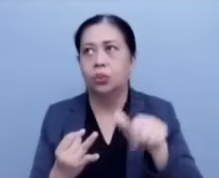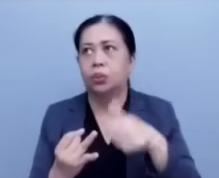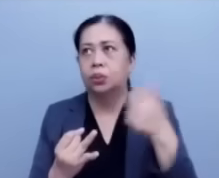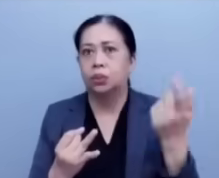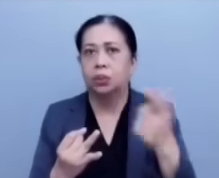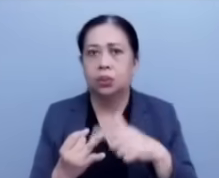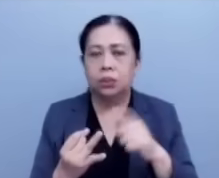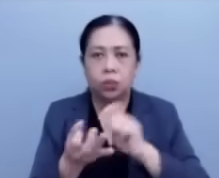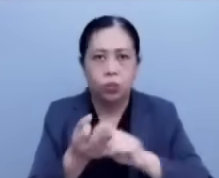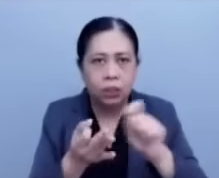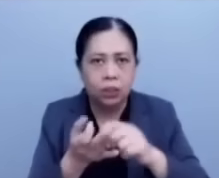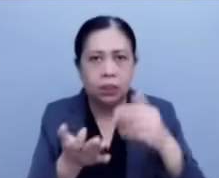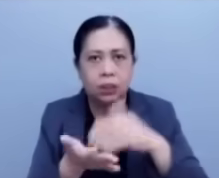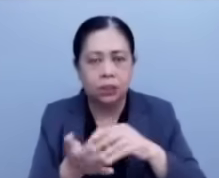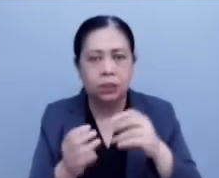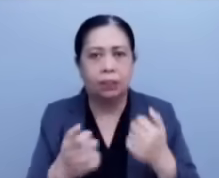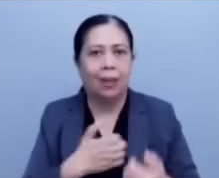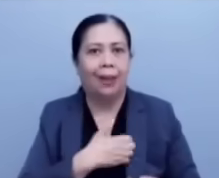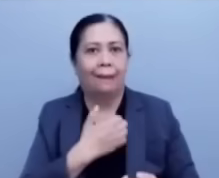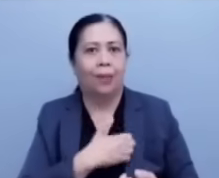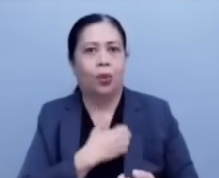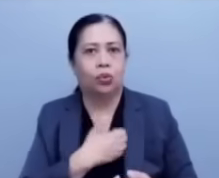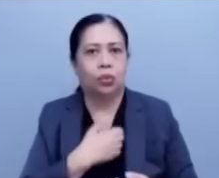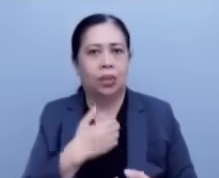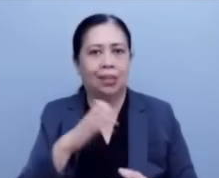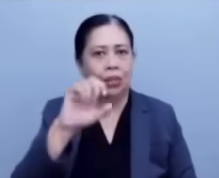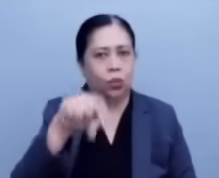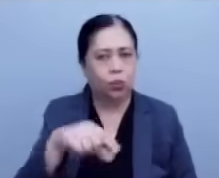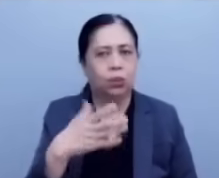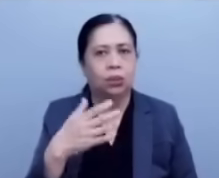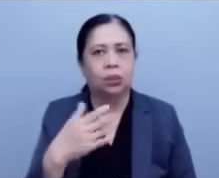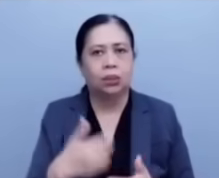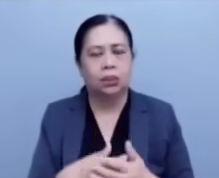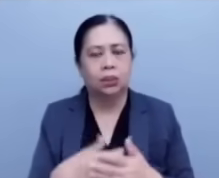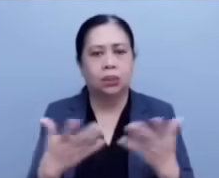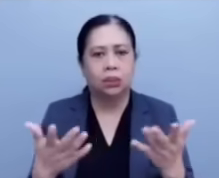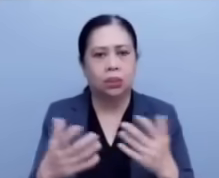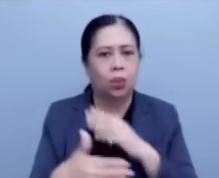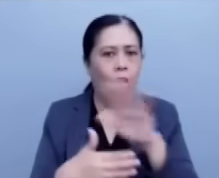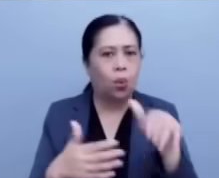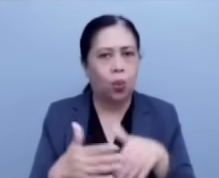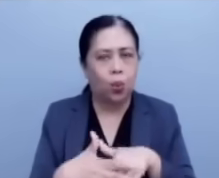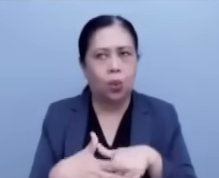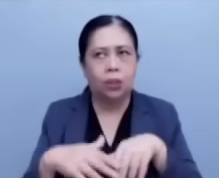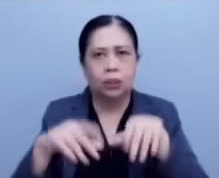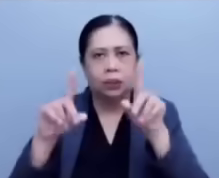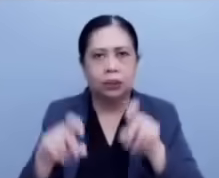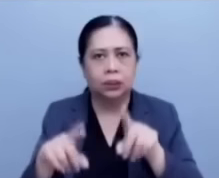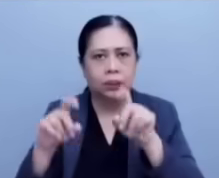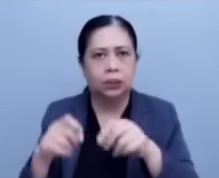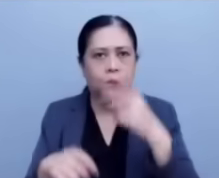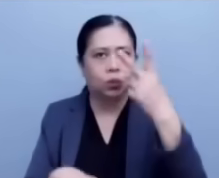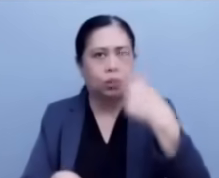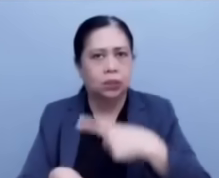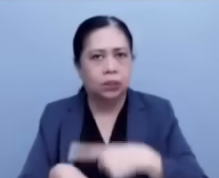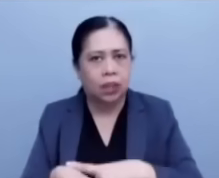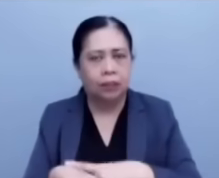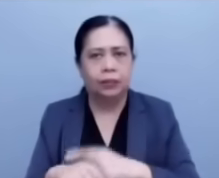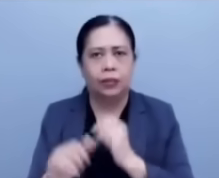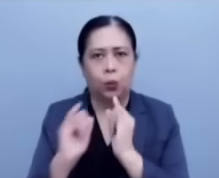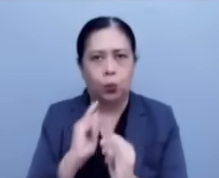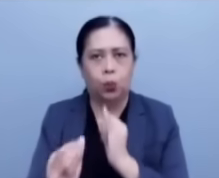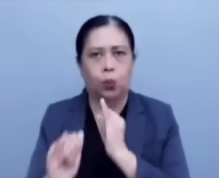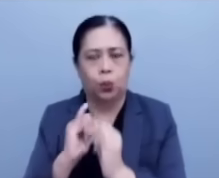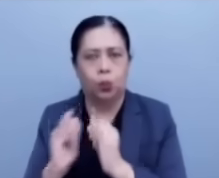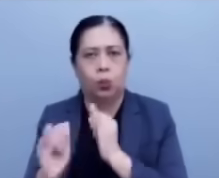written exam nga po itong emotional intelligence. At pagkatapos nga po nun, ay dadaan po lahat yan sa dalawang beses po na interview yung po nga